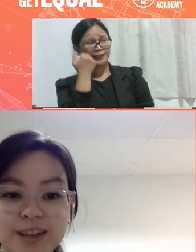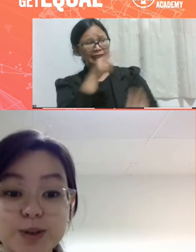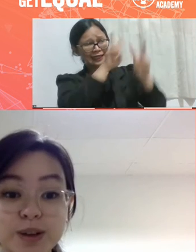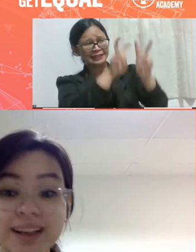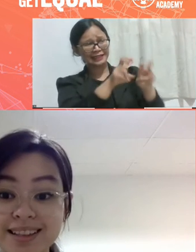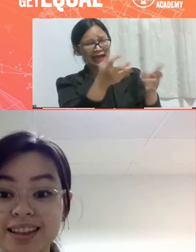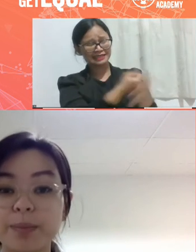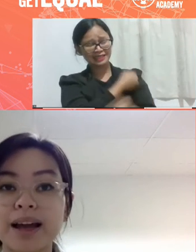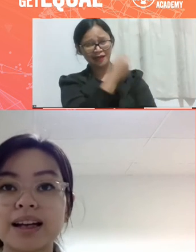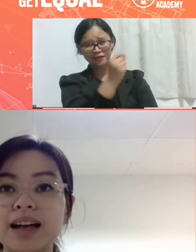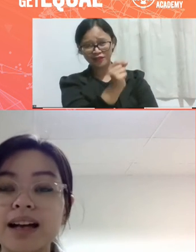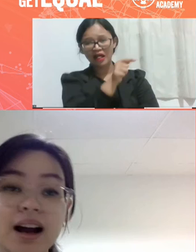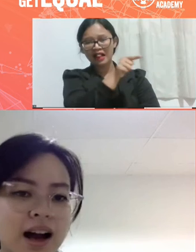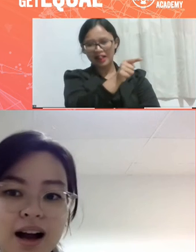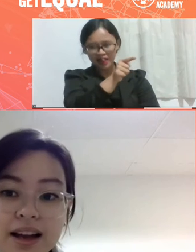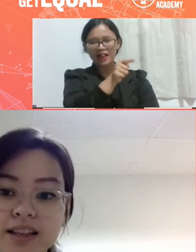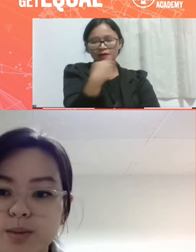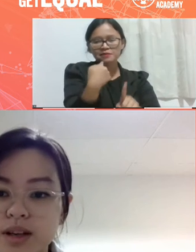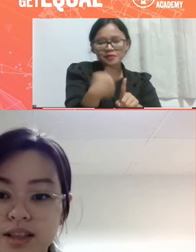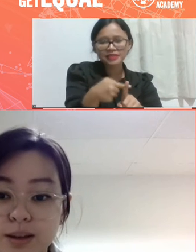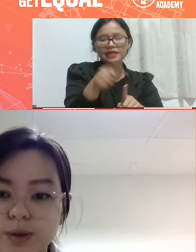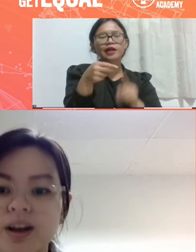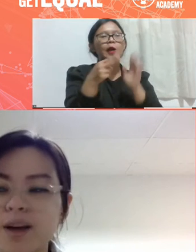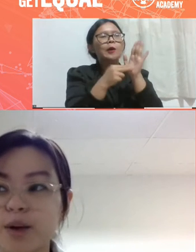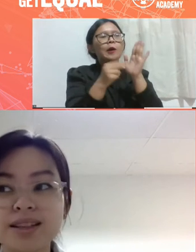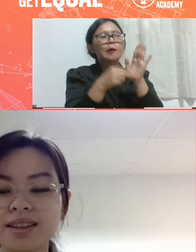yang ditunjukkan, risetnya PLAN, dan ada angka-angkanya semua